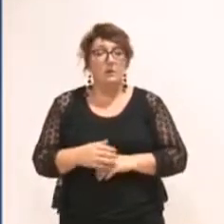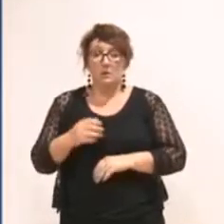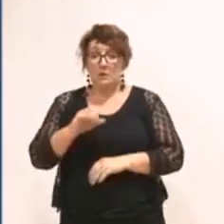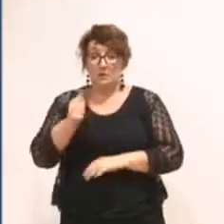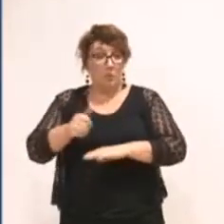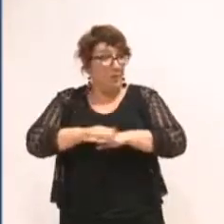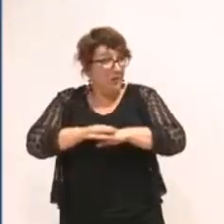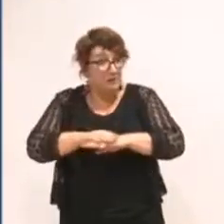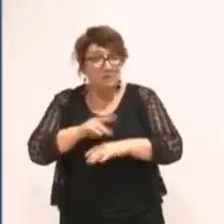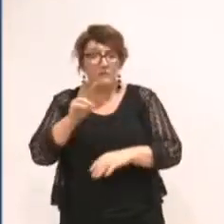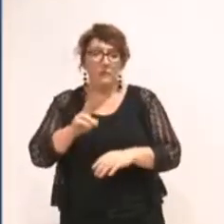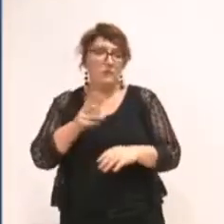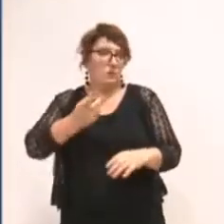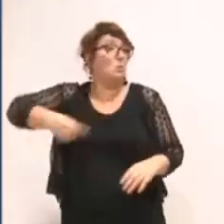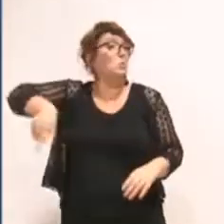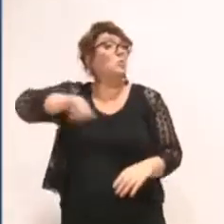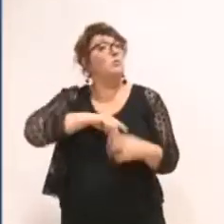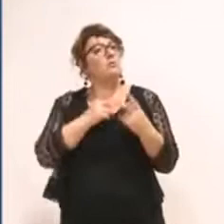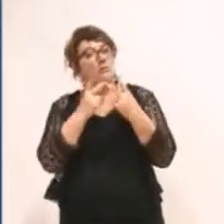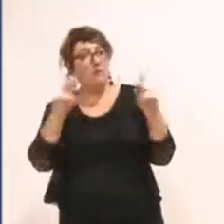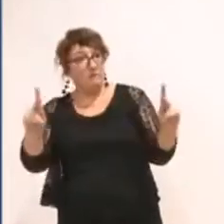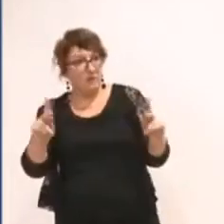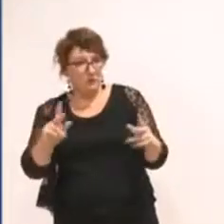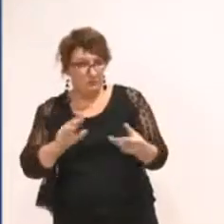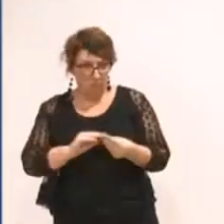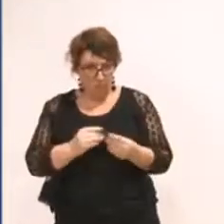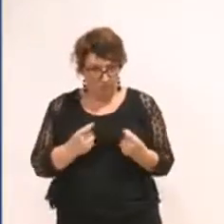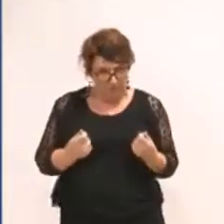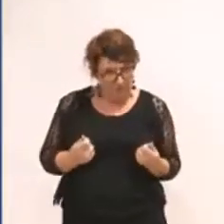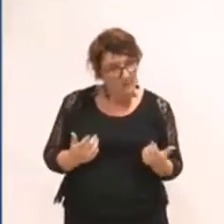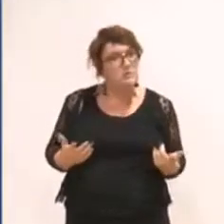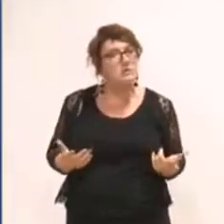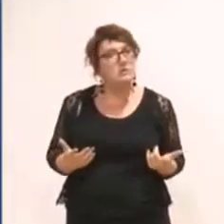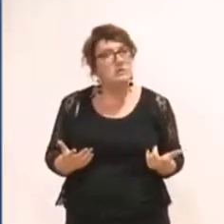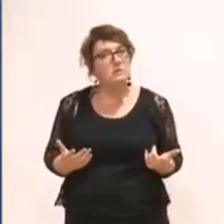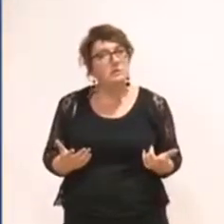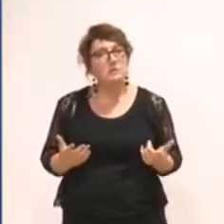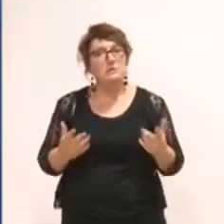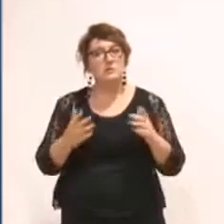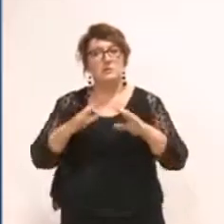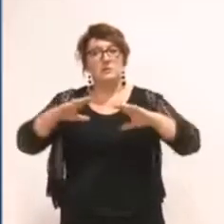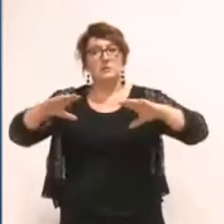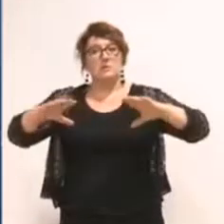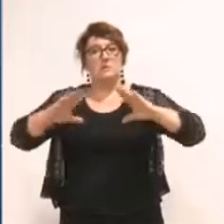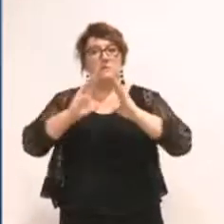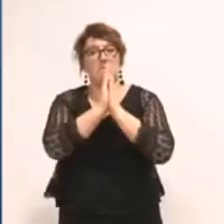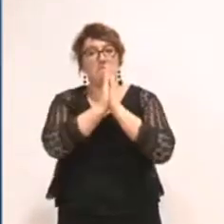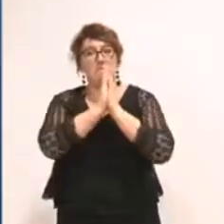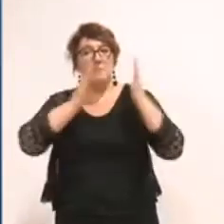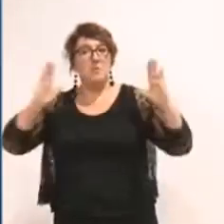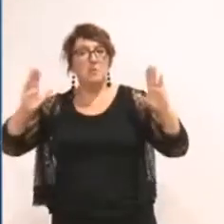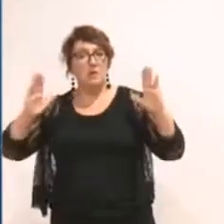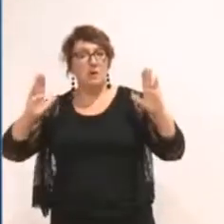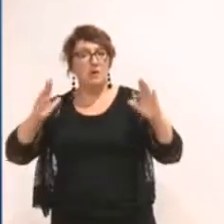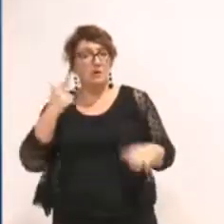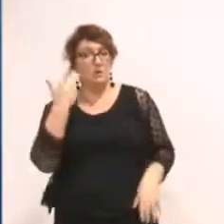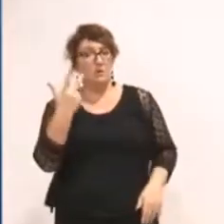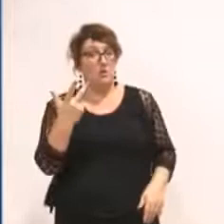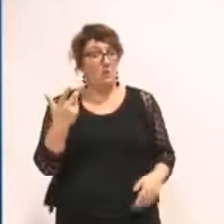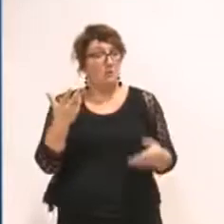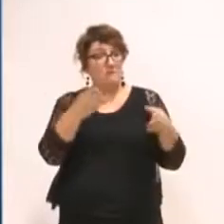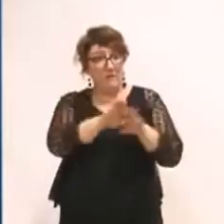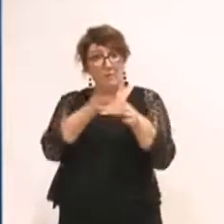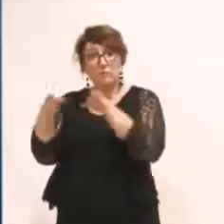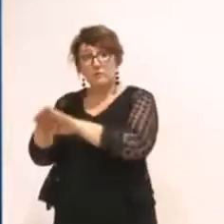parce que c'est toute la ville, un souci financier. Hein, cette suppression cette fermeture des 3 bibliothèques, elle s'inscrit dans un